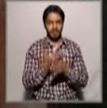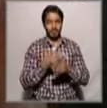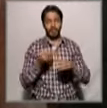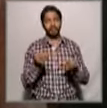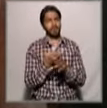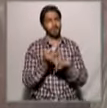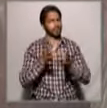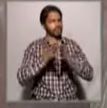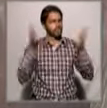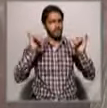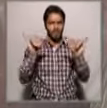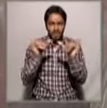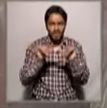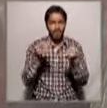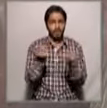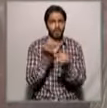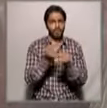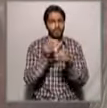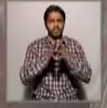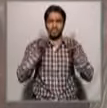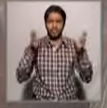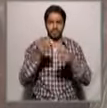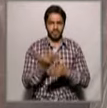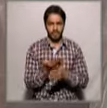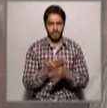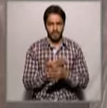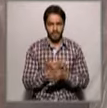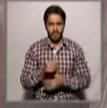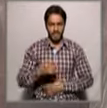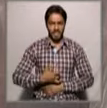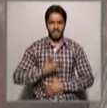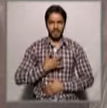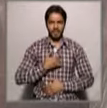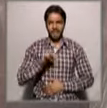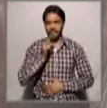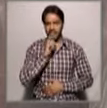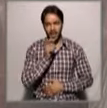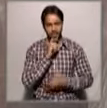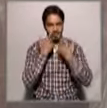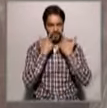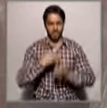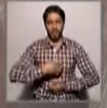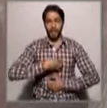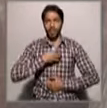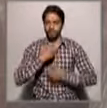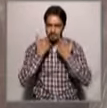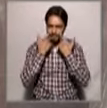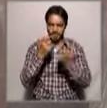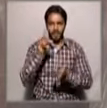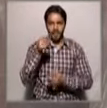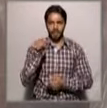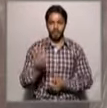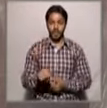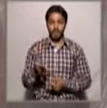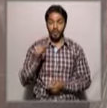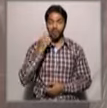عام. لكن انا لا اقول بعد كده ده اب بشريه، نسال الله العافيه. لا اتكلم في هذه الحاله، ولكن هذه ولغيرها. نعم،